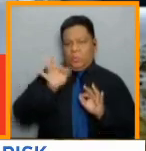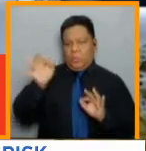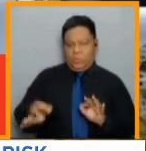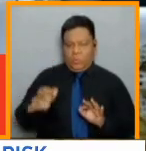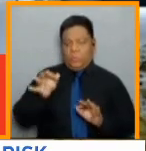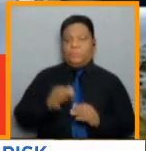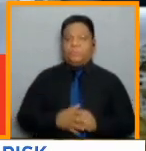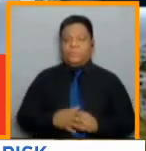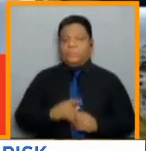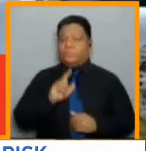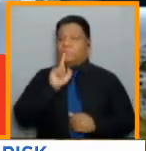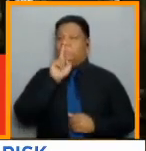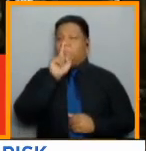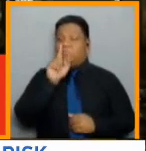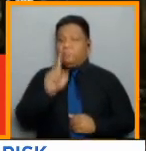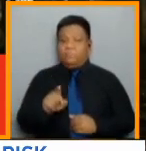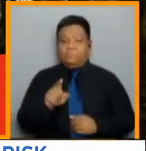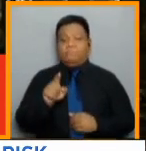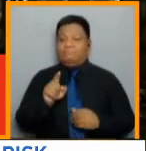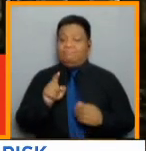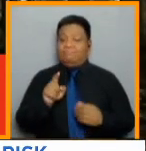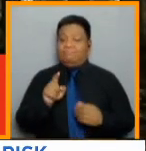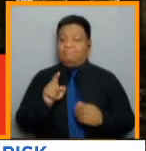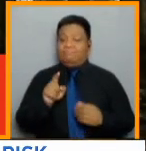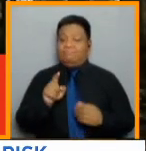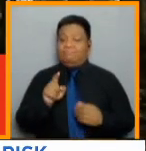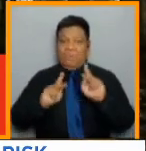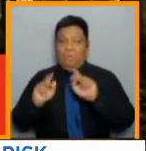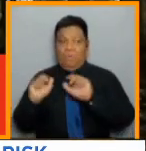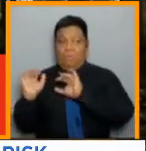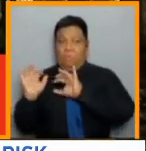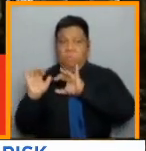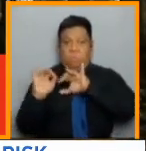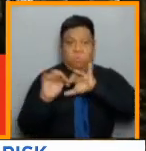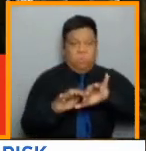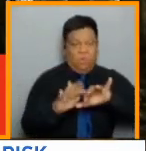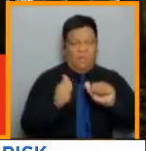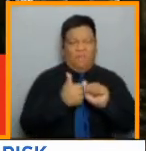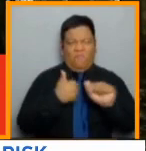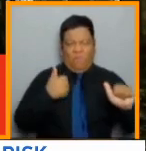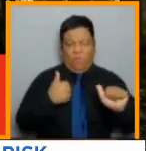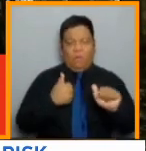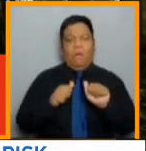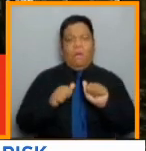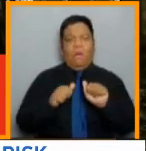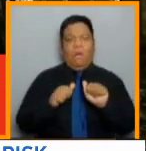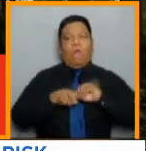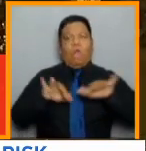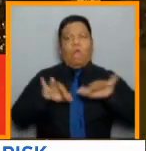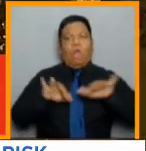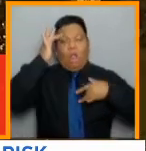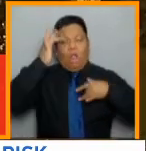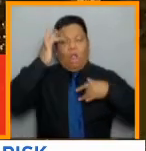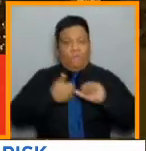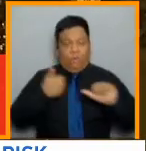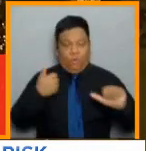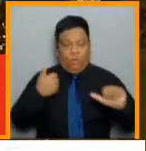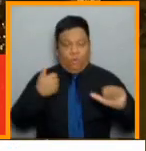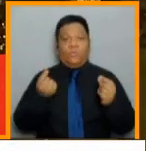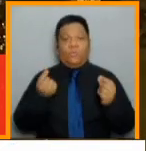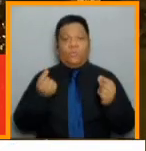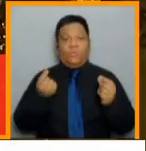para maiwasan ang pagtitipon ng mga tao at maiwasan din ang hawahan ng COVID, hindi muna itinuloy ang pagbisita ngayong taon. Dahil sa